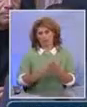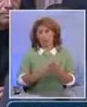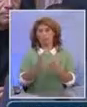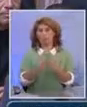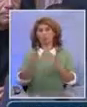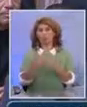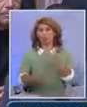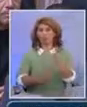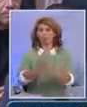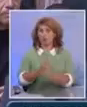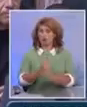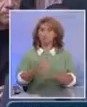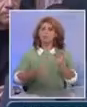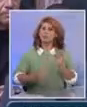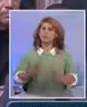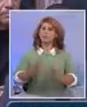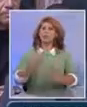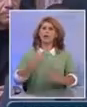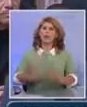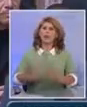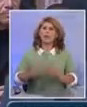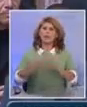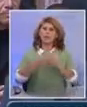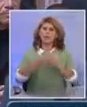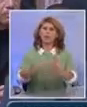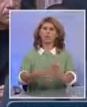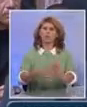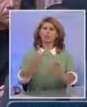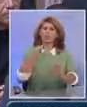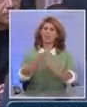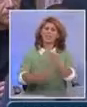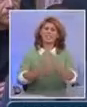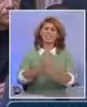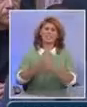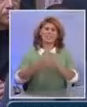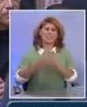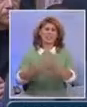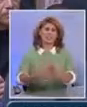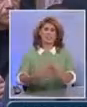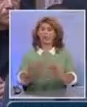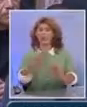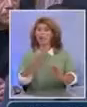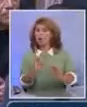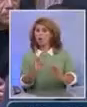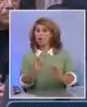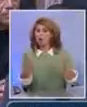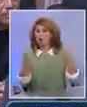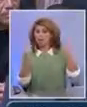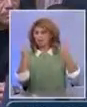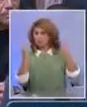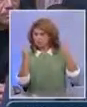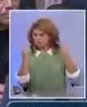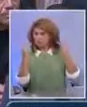αιώνα συζητήθηκε απλώς η διαχρονική συνέχεια του ελληνικού έθνους με αφορμή την αμφισβήτησή